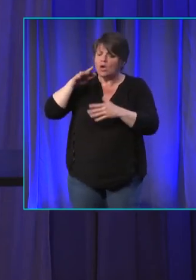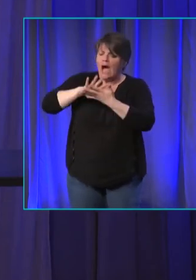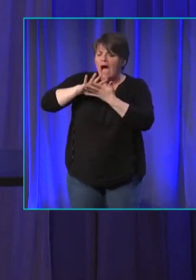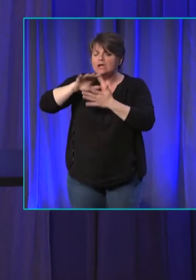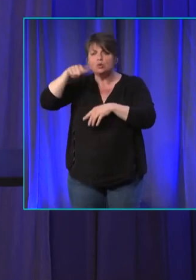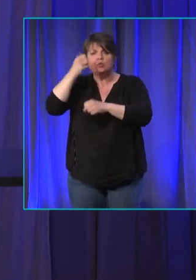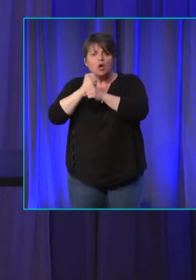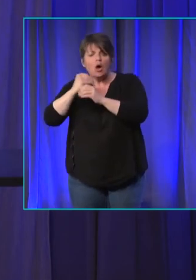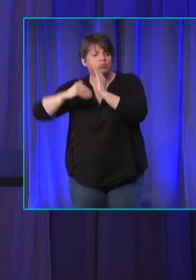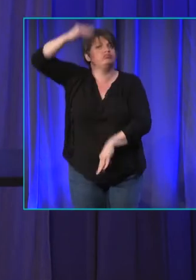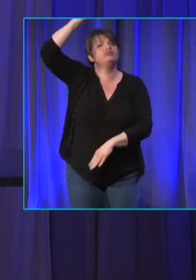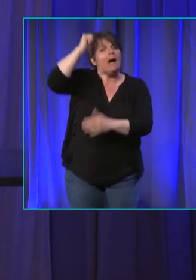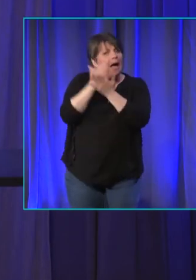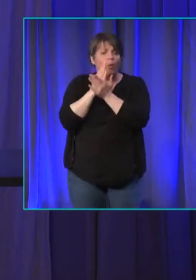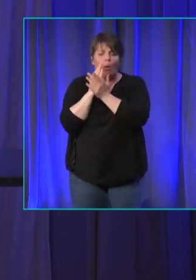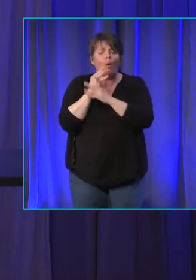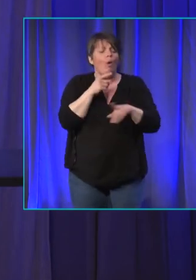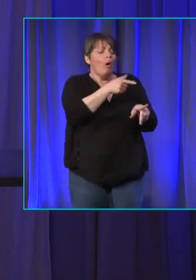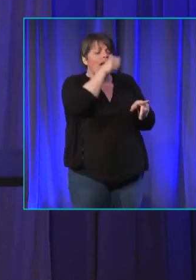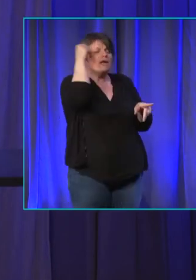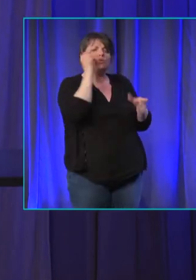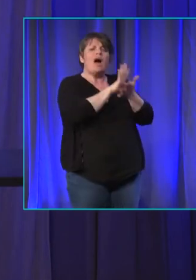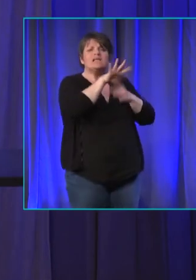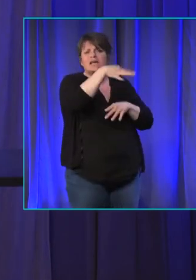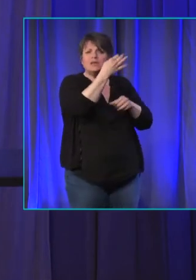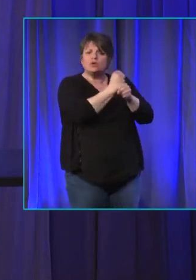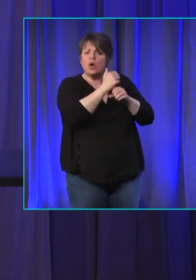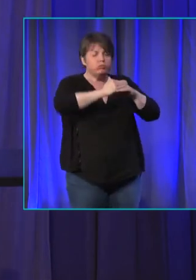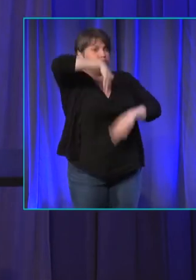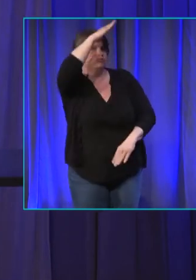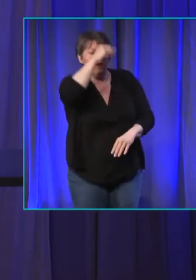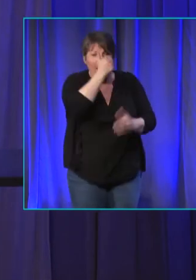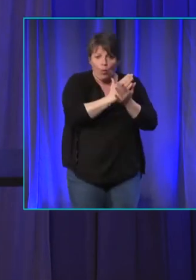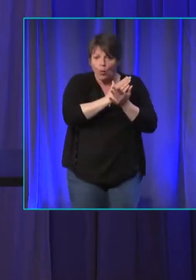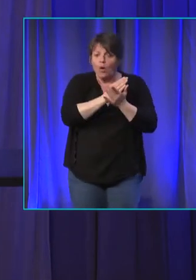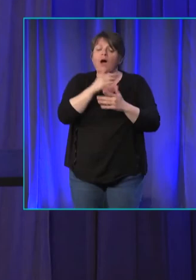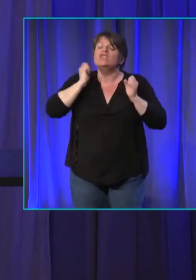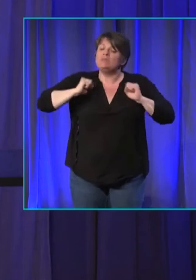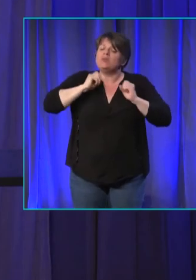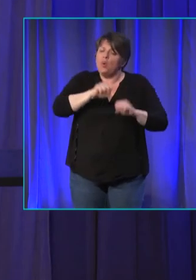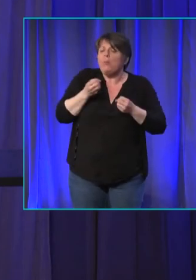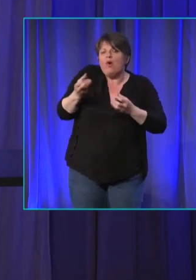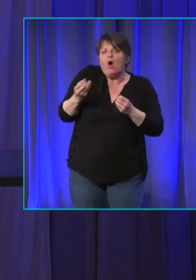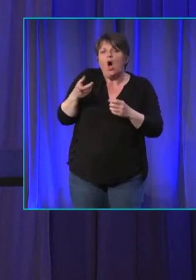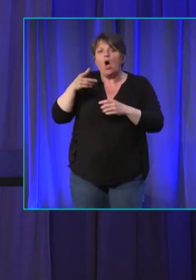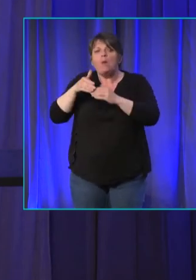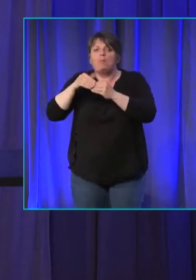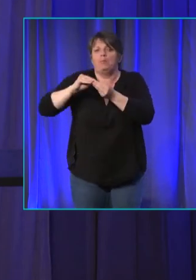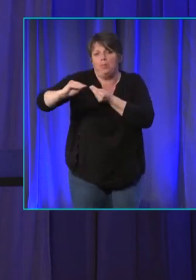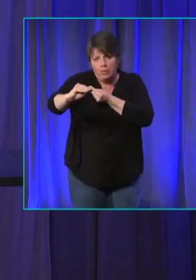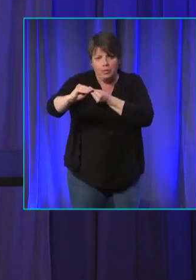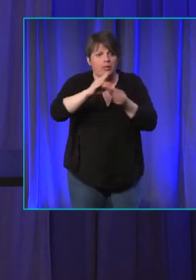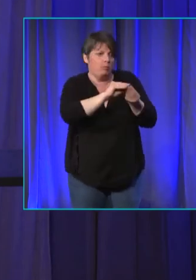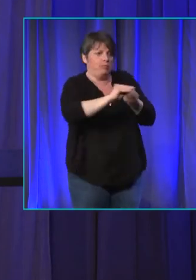garçon, au lieu de l'avoir à 14 ans, vous l'avez à 15, 16 ou 17 ans. Mais pourquoi vous avez un retard de ce pic de croissance rapide? Parce que